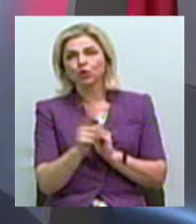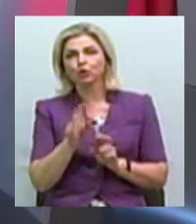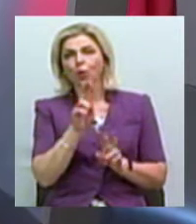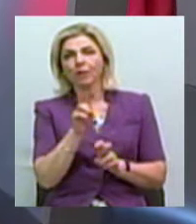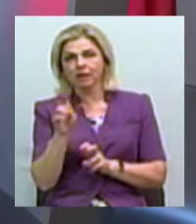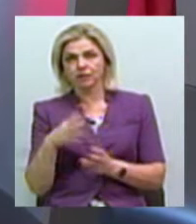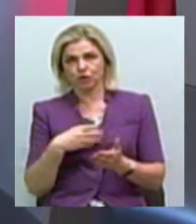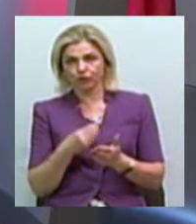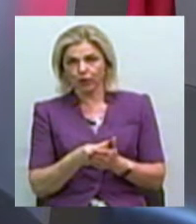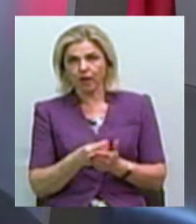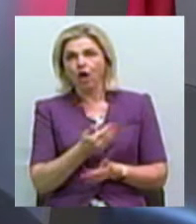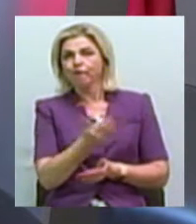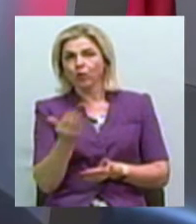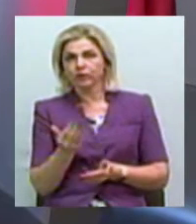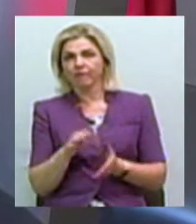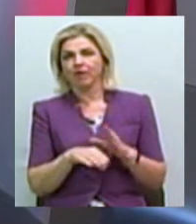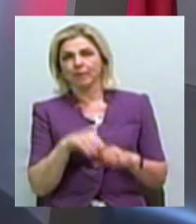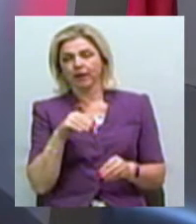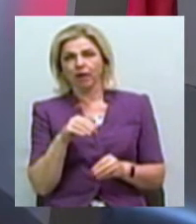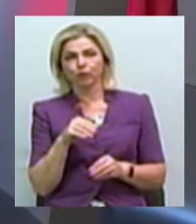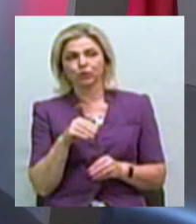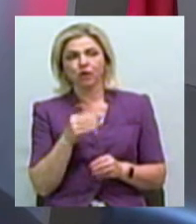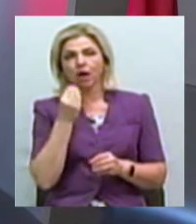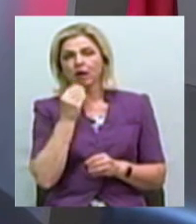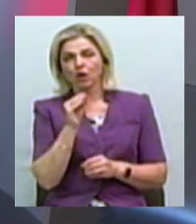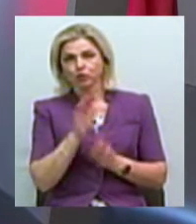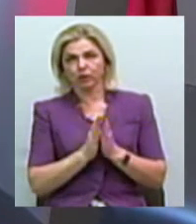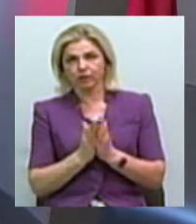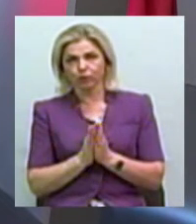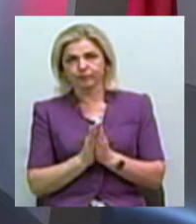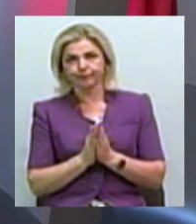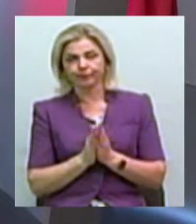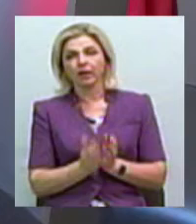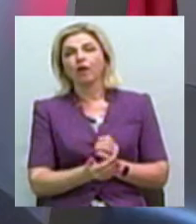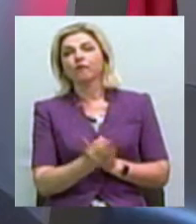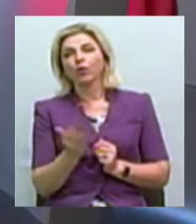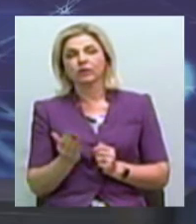номінації своя. І вони вибирають кращу книгу. Вони